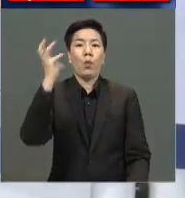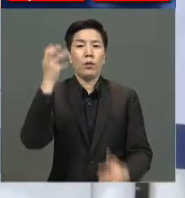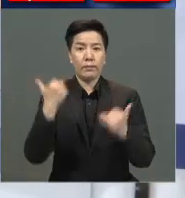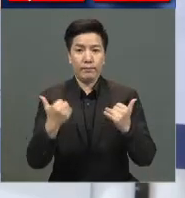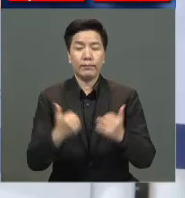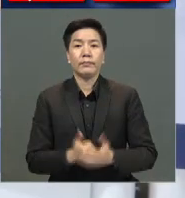โน้ท